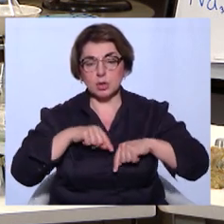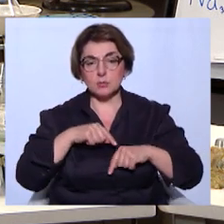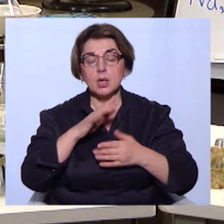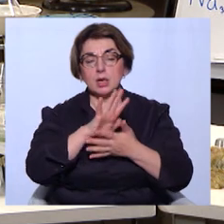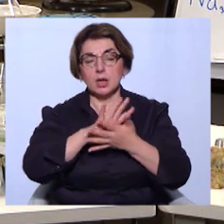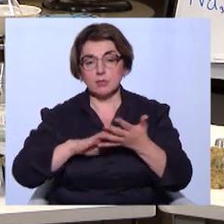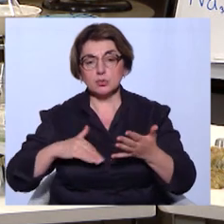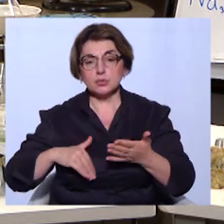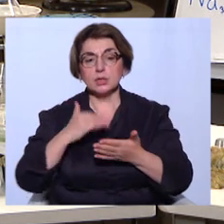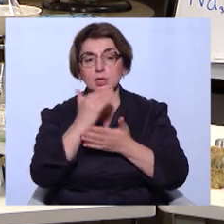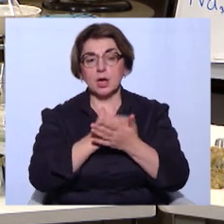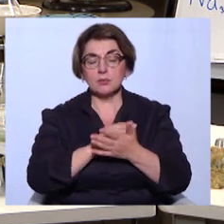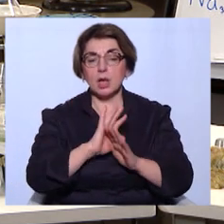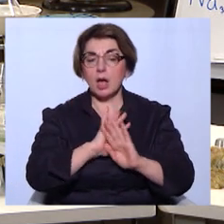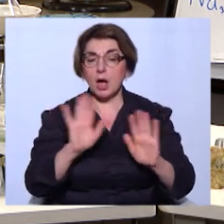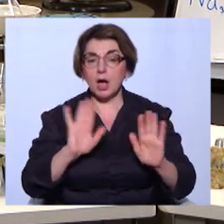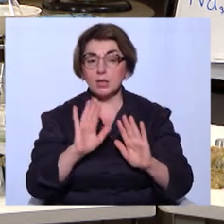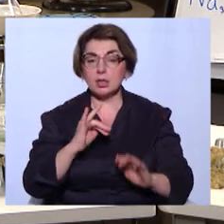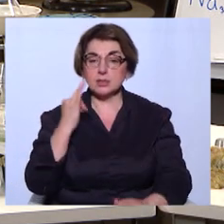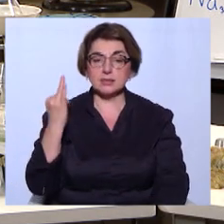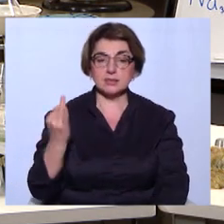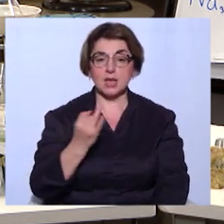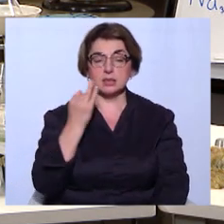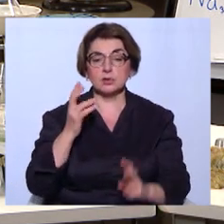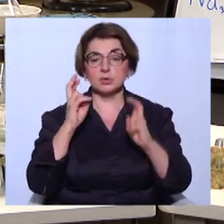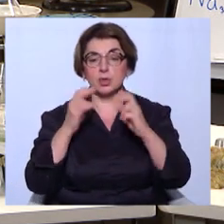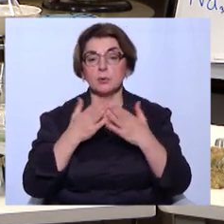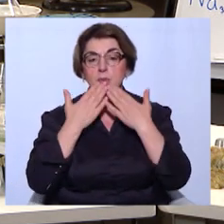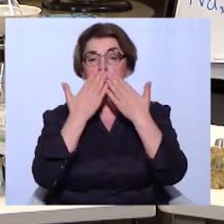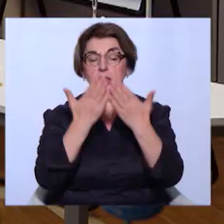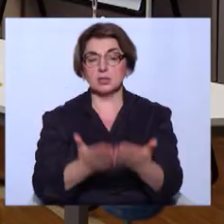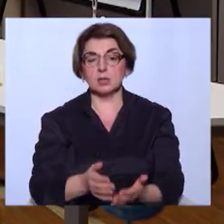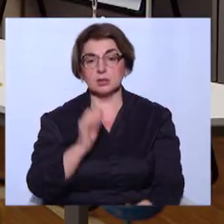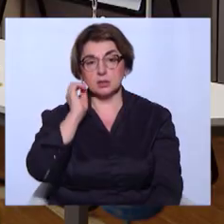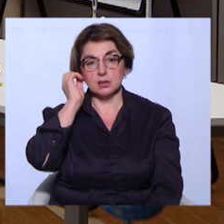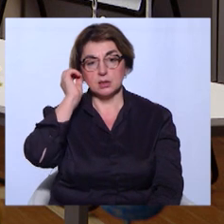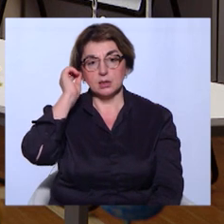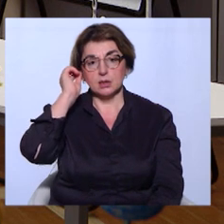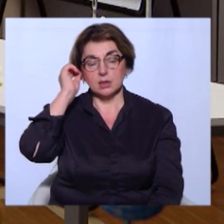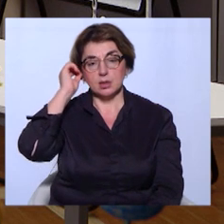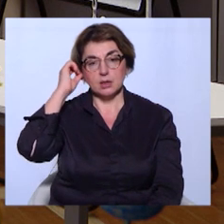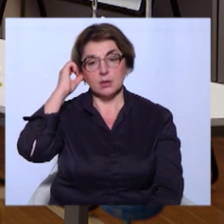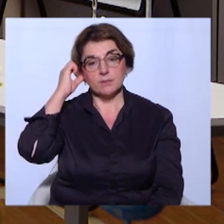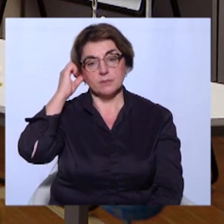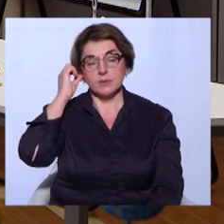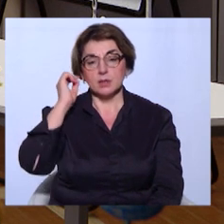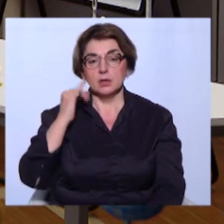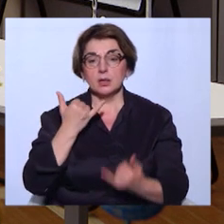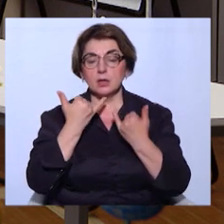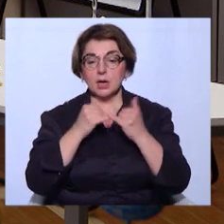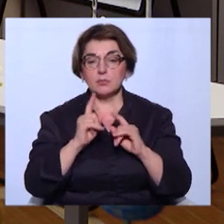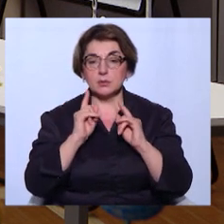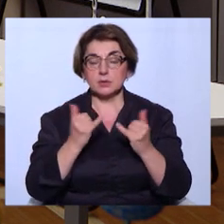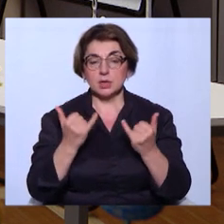ჩვენი გაკვეთილი და არანაკლებ საინტერესო თემა მინდა შემოგთავაზოთ. გაგიკვირდება და მეც